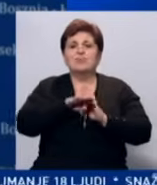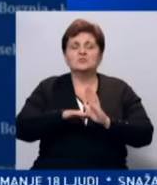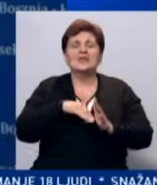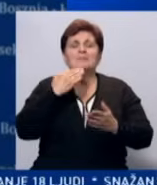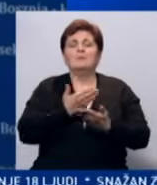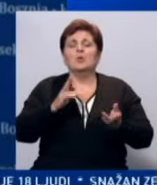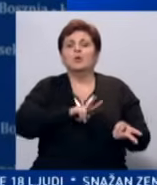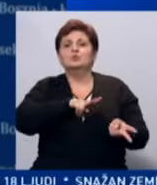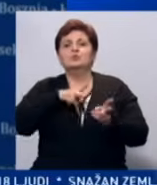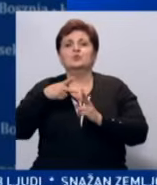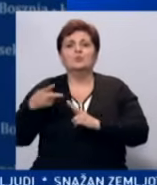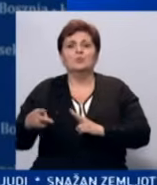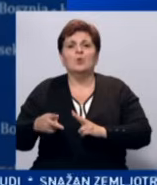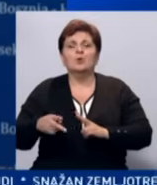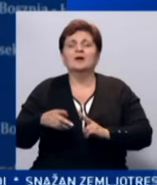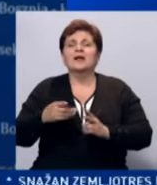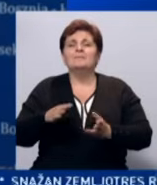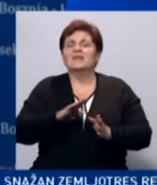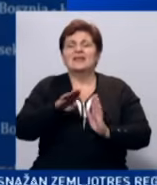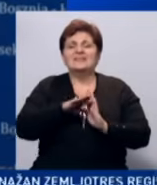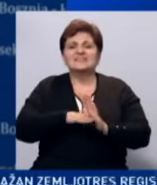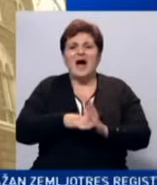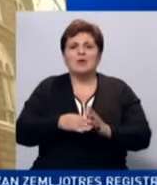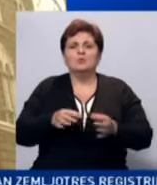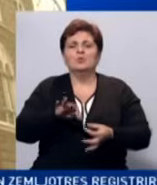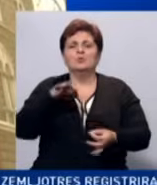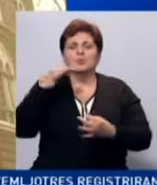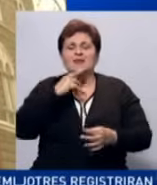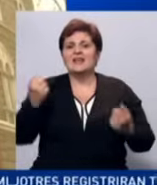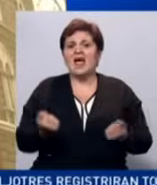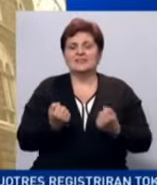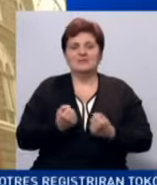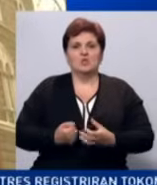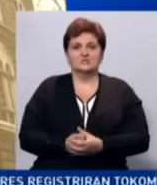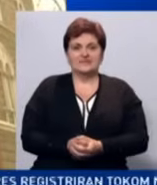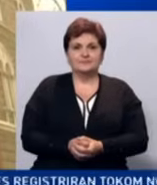niti bilo kojeg drugog neustavnog akta ili aktivnosti.